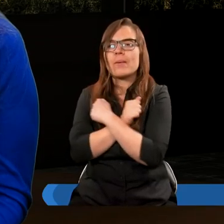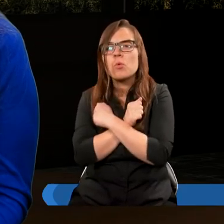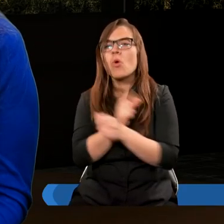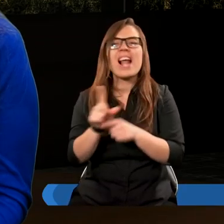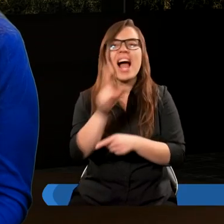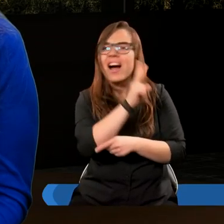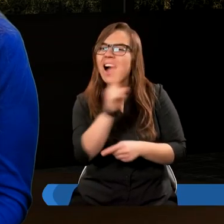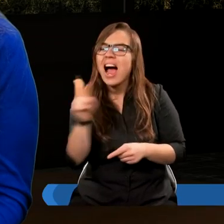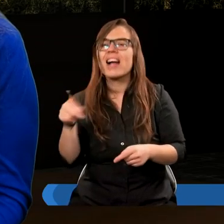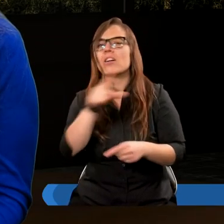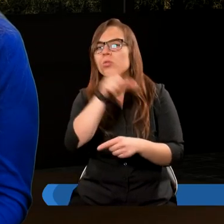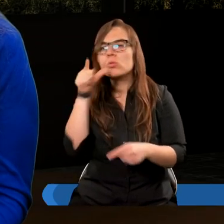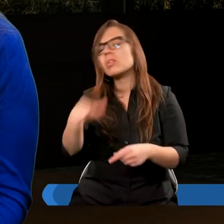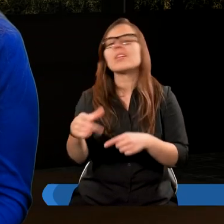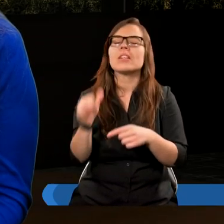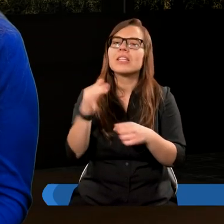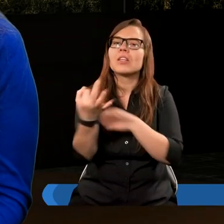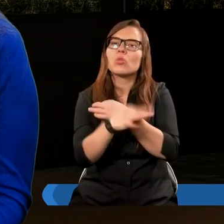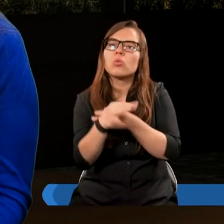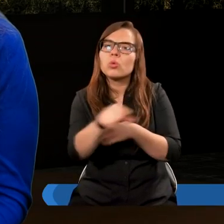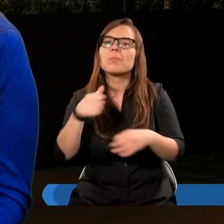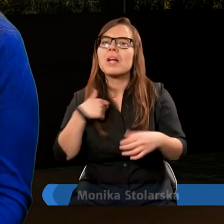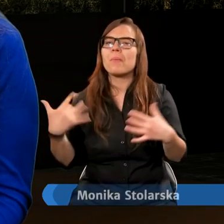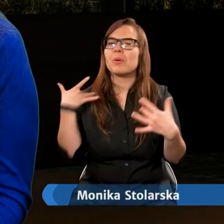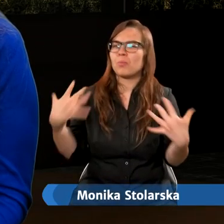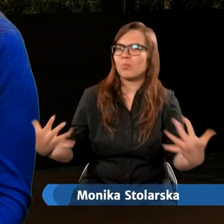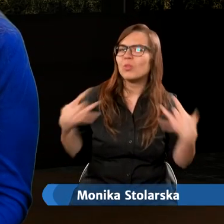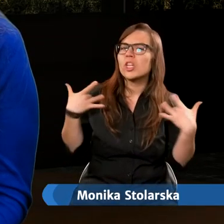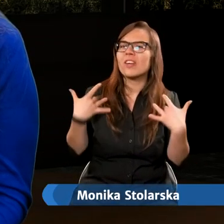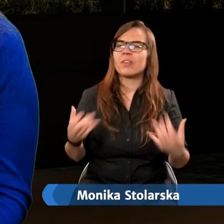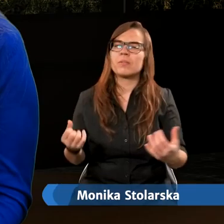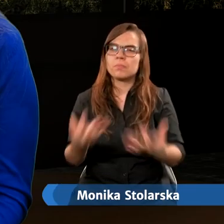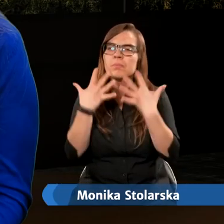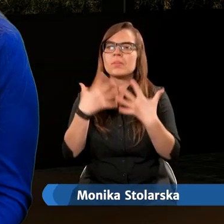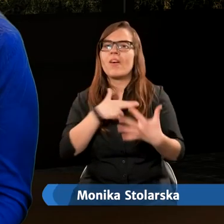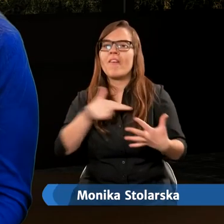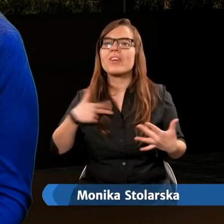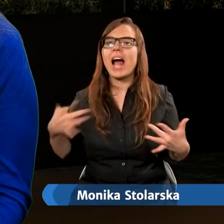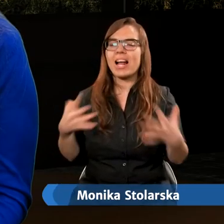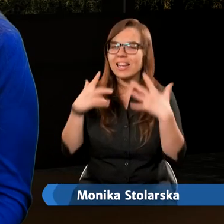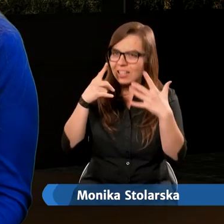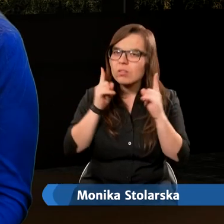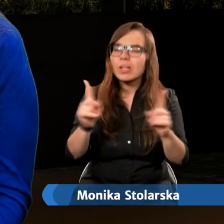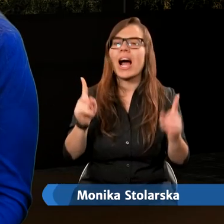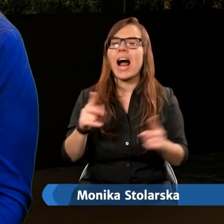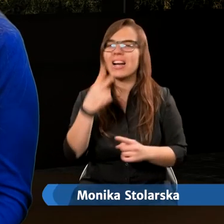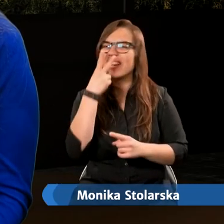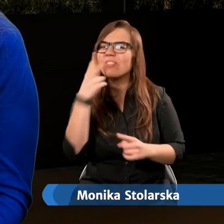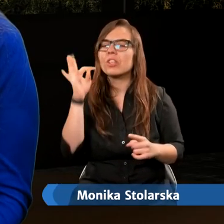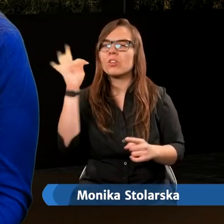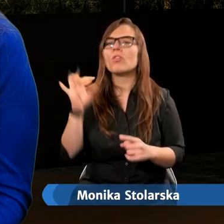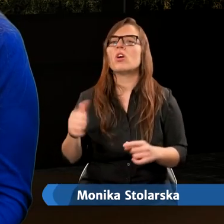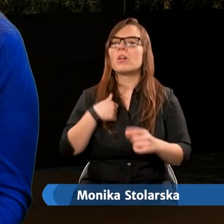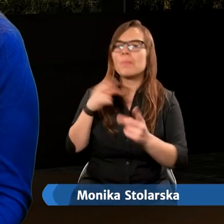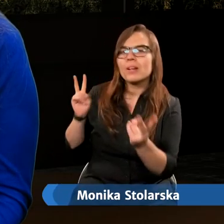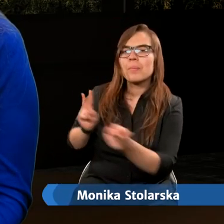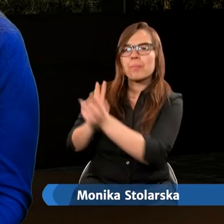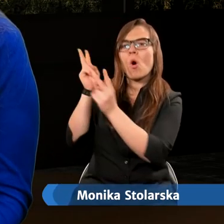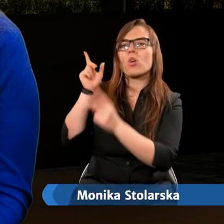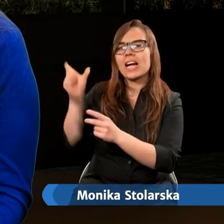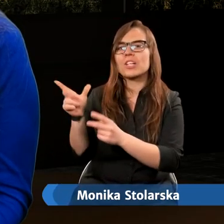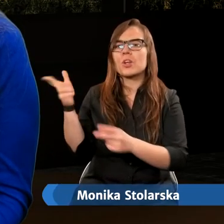każdego, kto ogląda to studium. Abyś Panie był żywy i realny w życiu każdej osoby. Abyśmy mogli Panie spotkać Ciebie